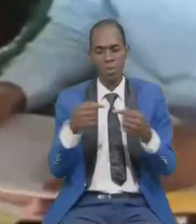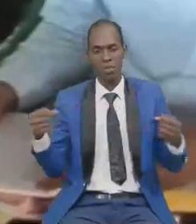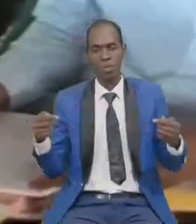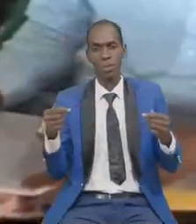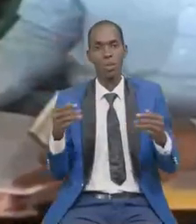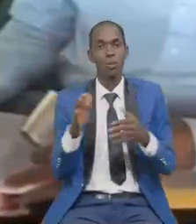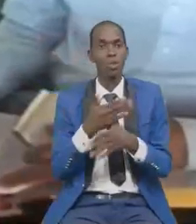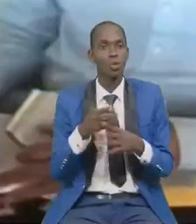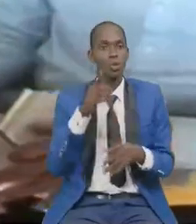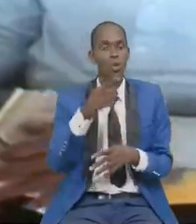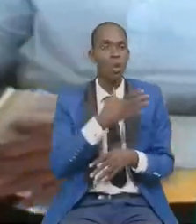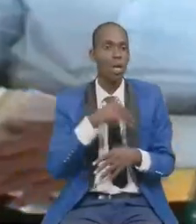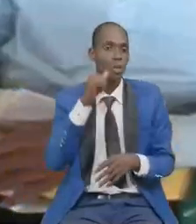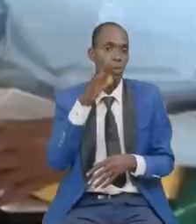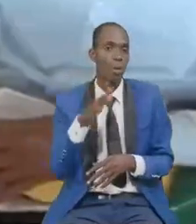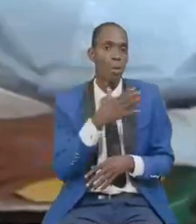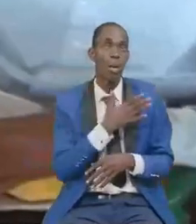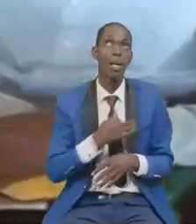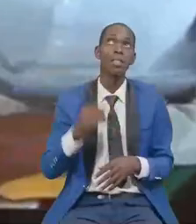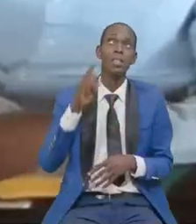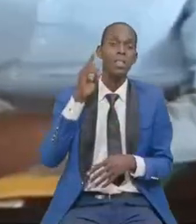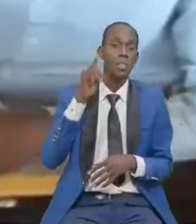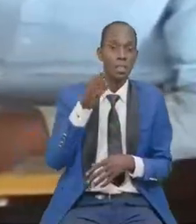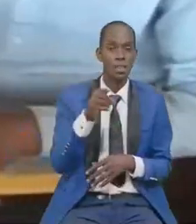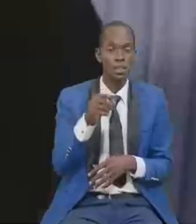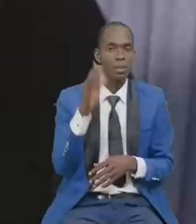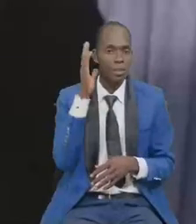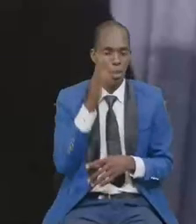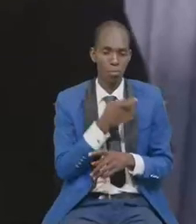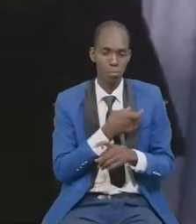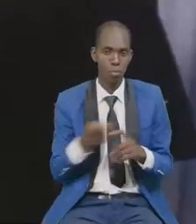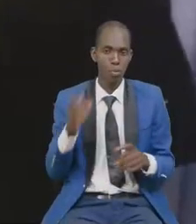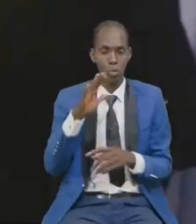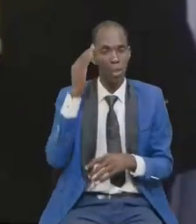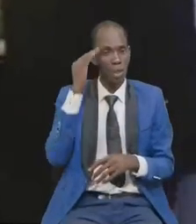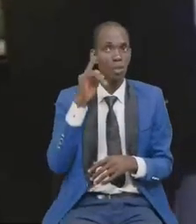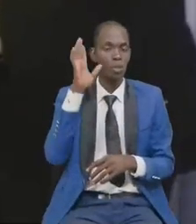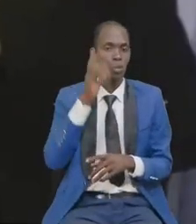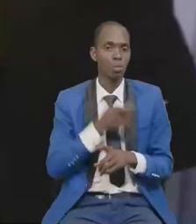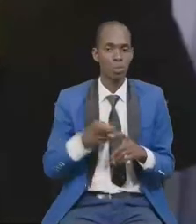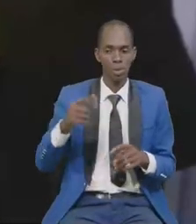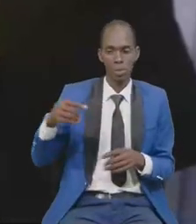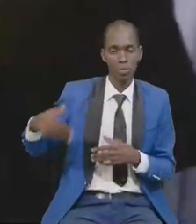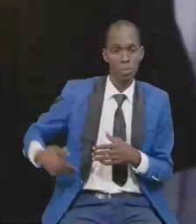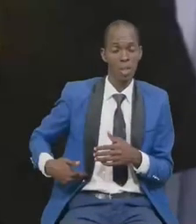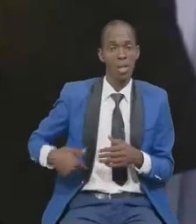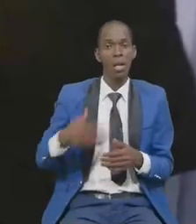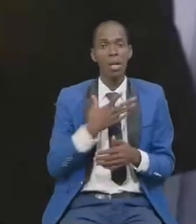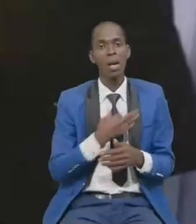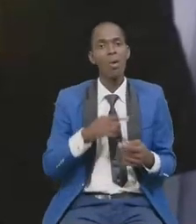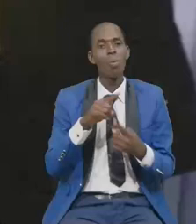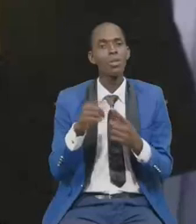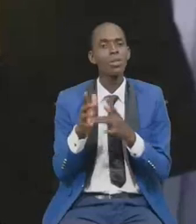Il écrasera ta tête, tu blesseras son talon. Et quand Jésus dit, sur la croix du